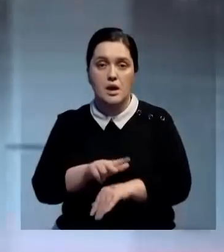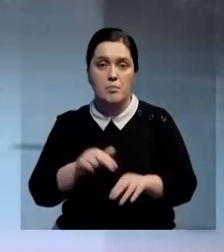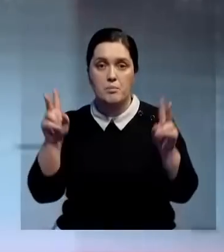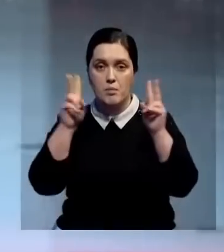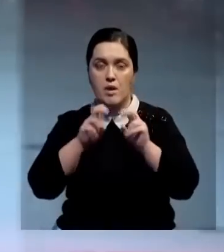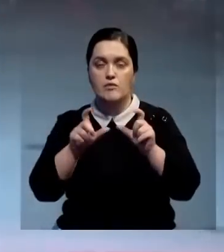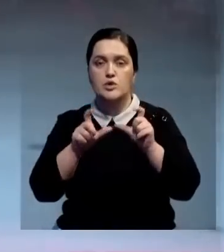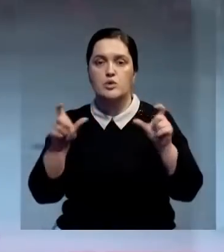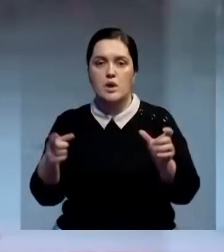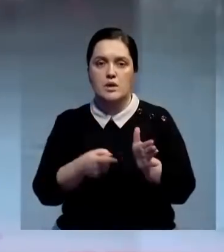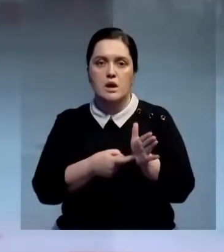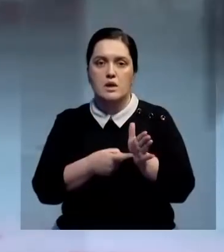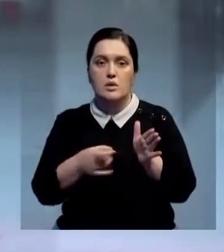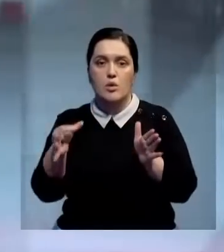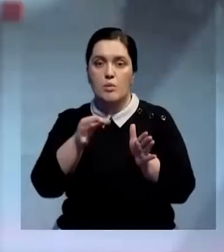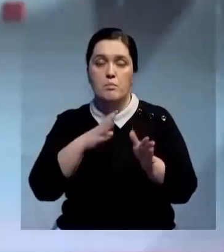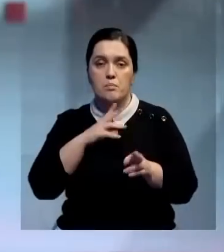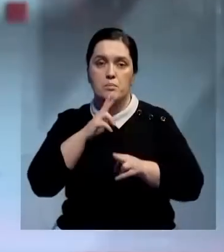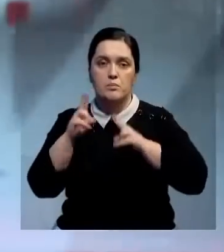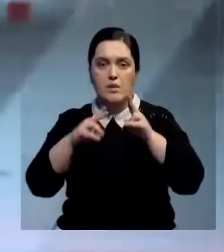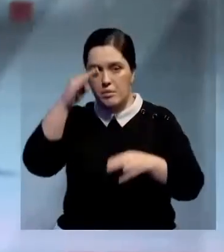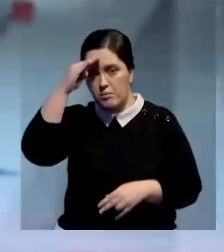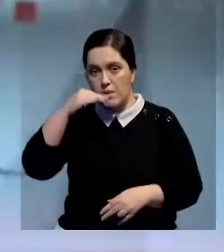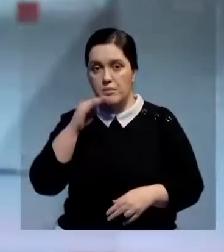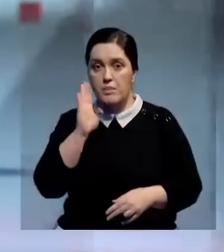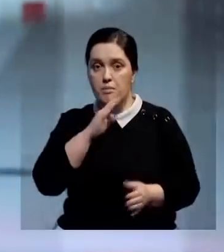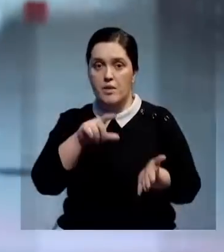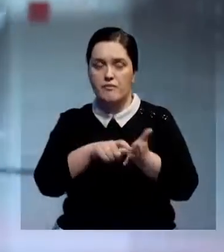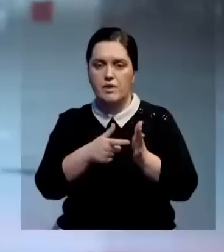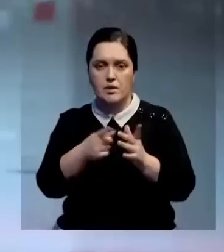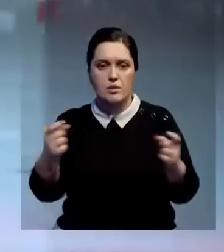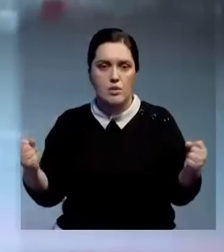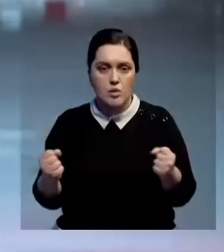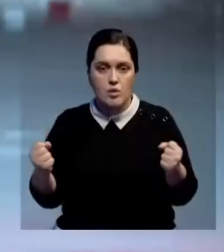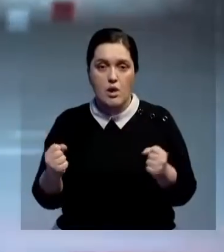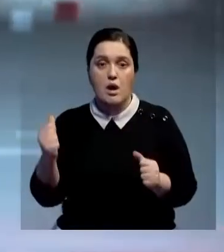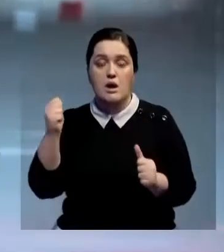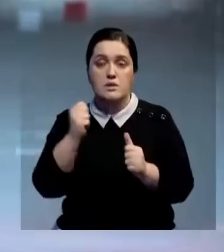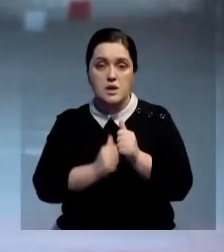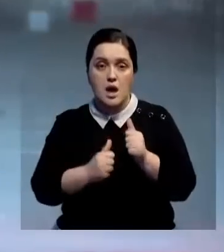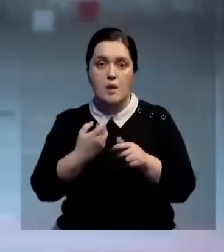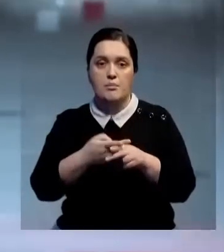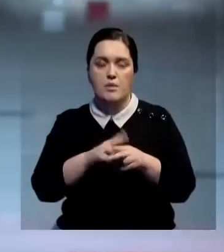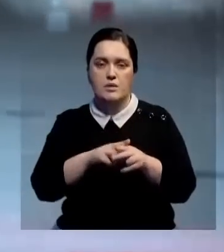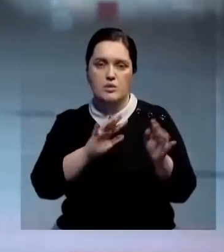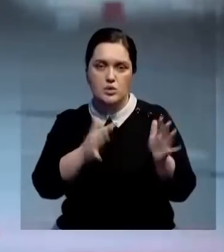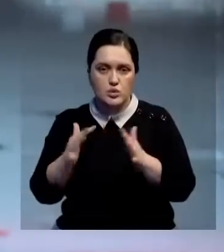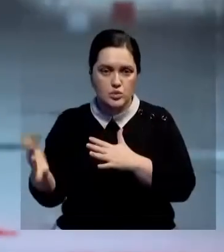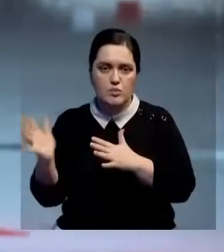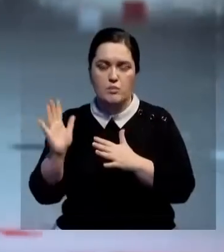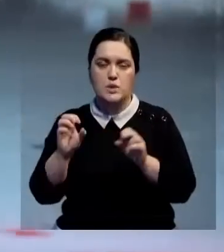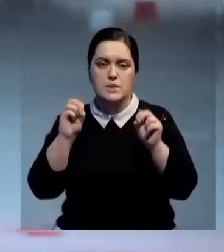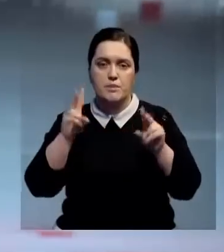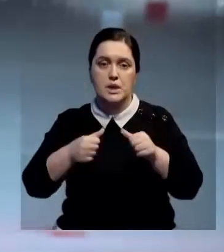Антикор проверит школы Карагандинской области после обращения родителей. Они сообщают, что в классах сохраняется низкая температура. С каждым конкретным случаем будет